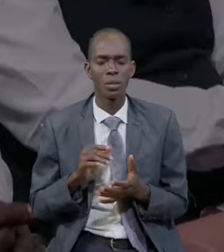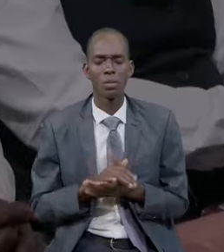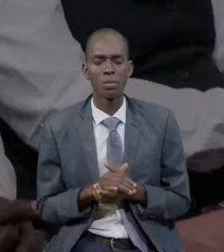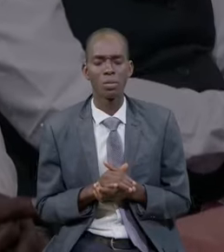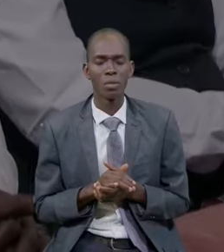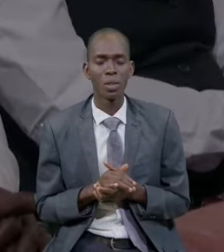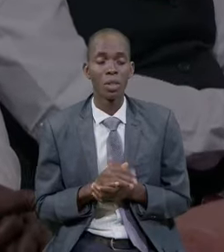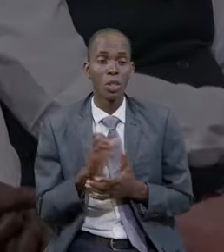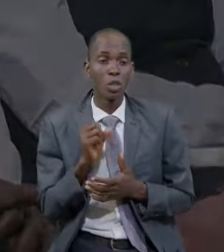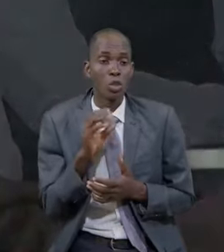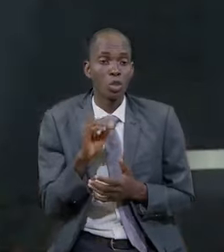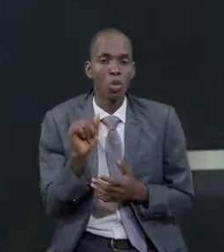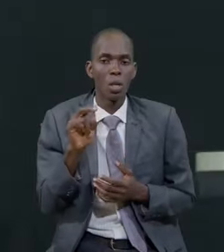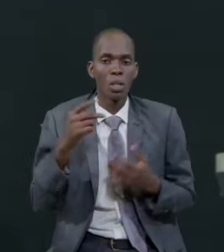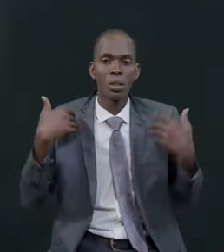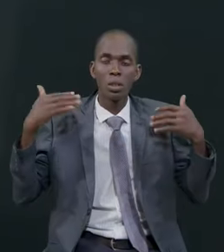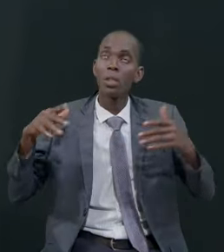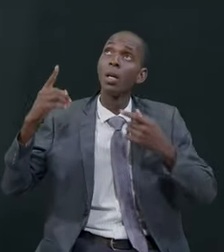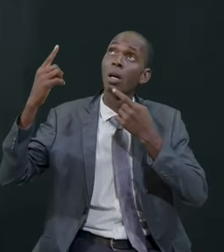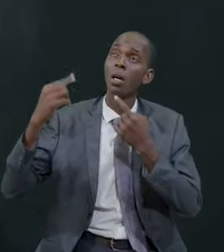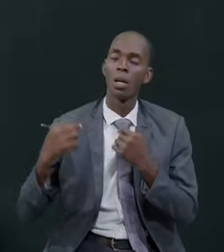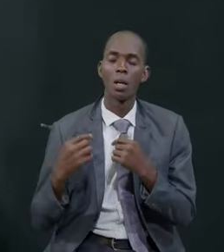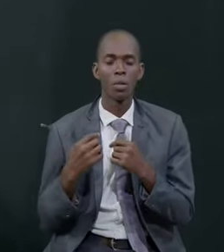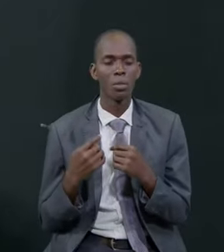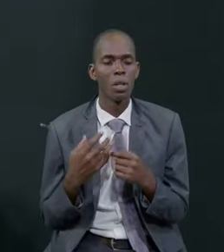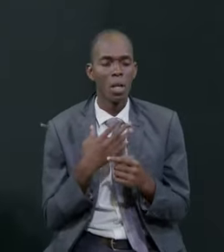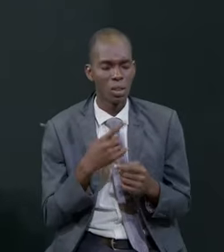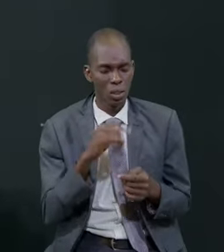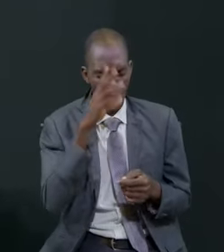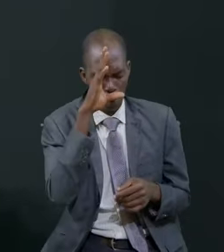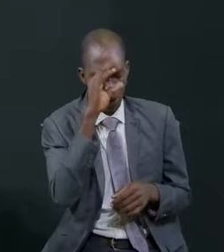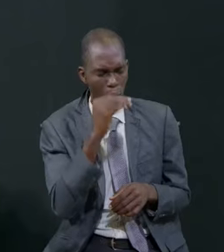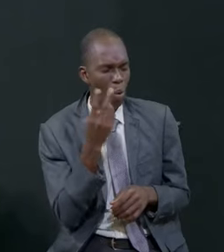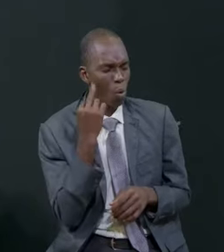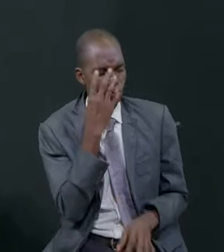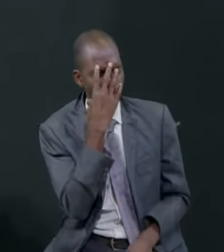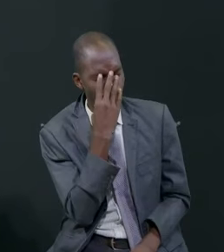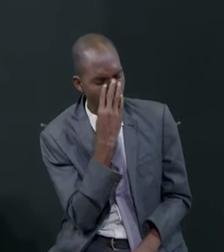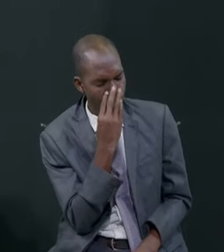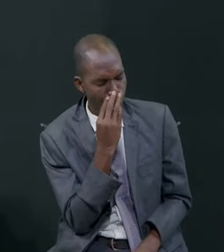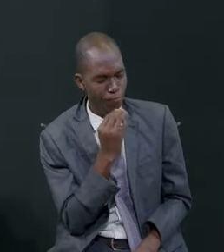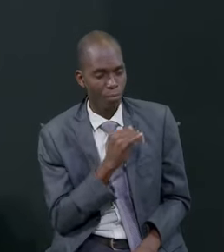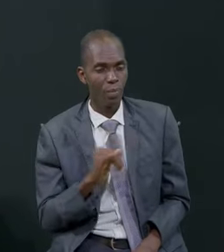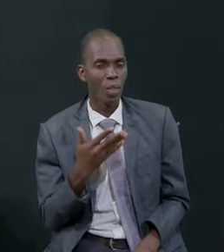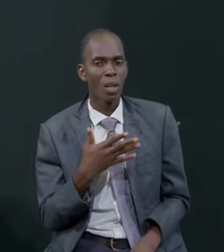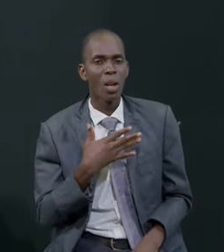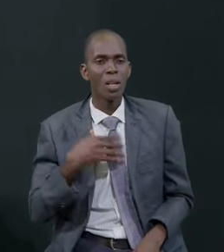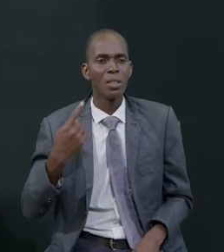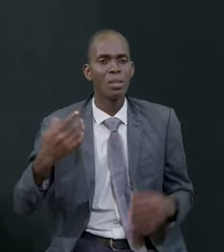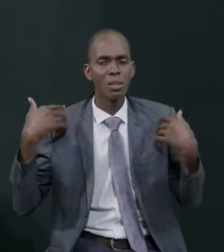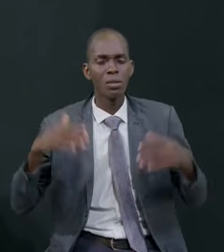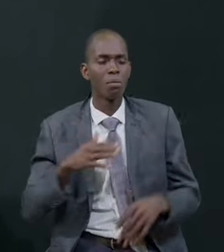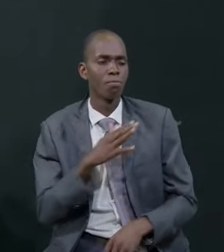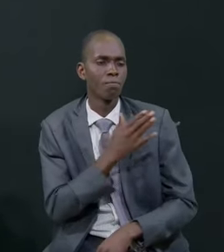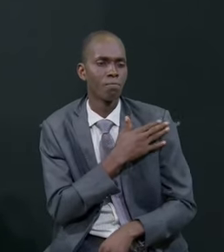Et l'ange est venu du ciel. L'homme dormait. Et l'ange l'a tapé pour le réveiller.